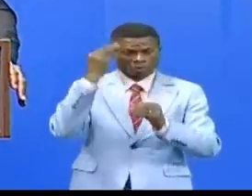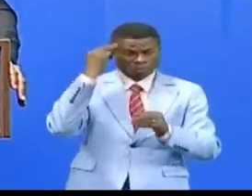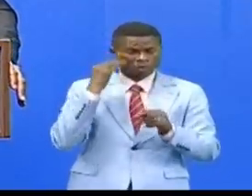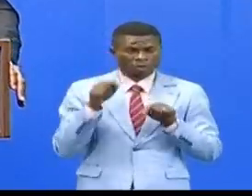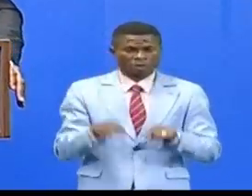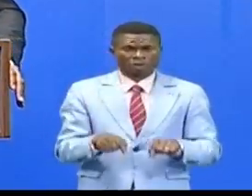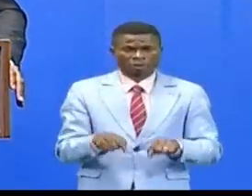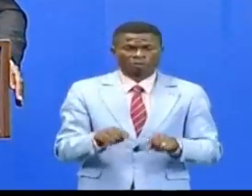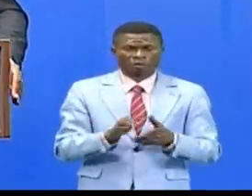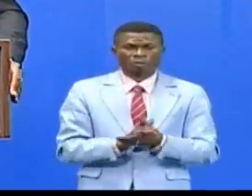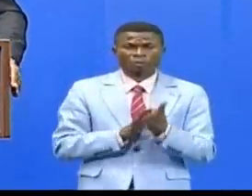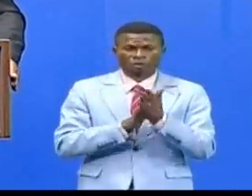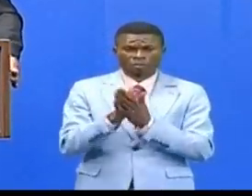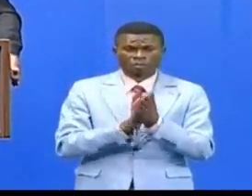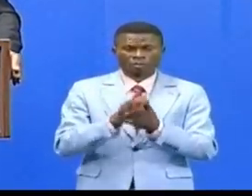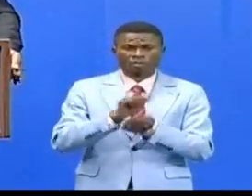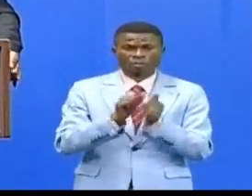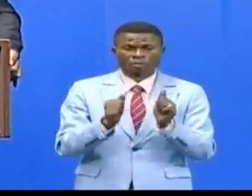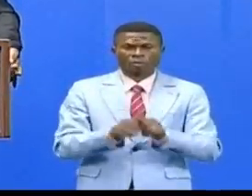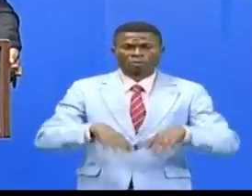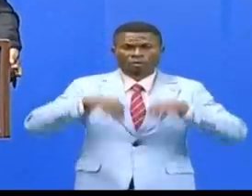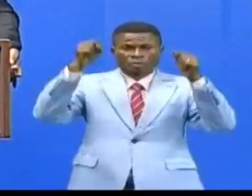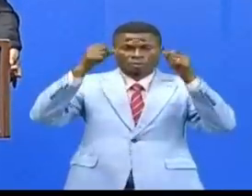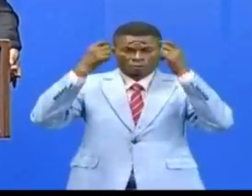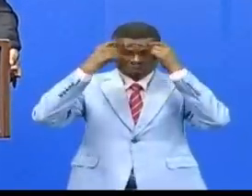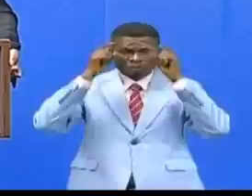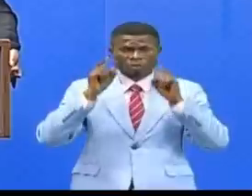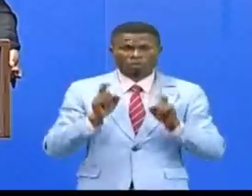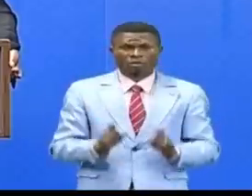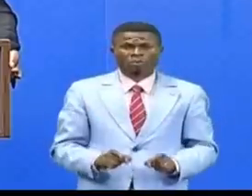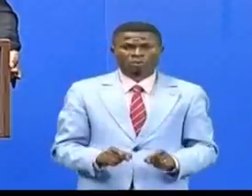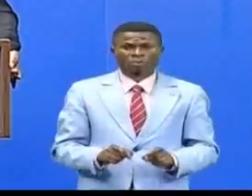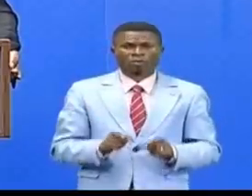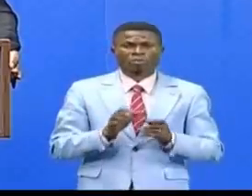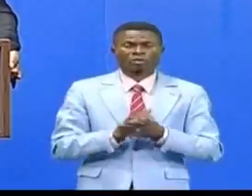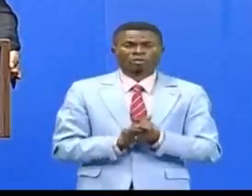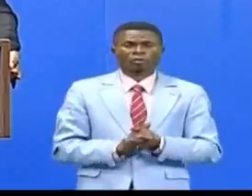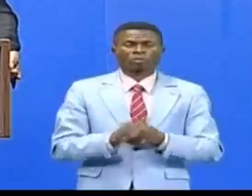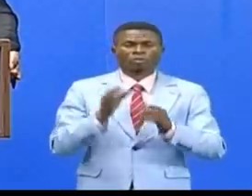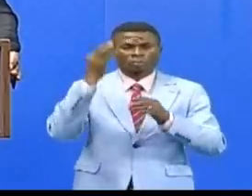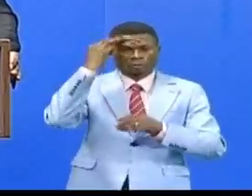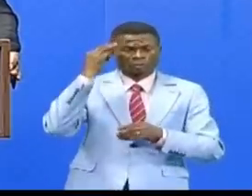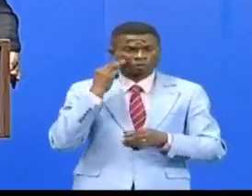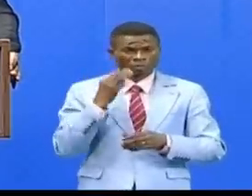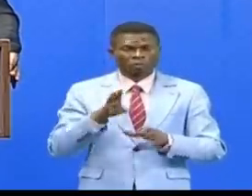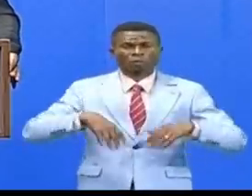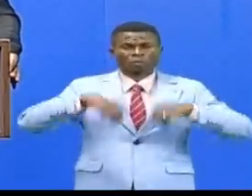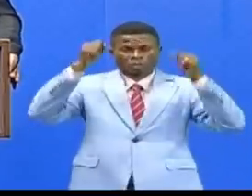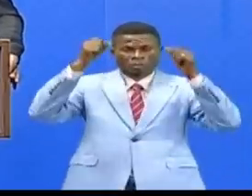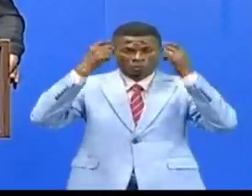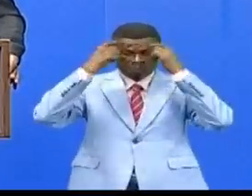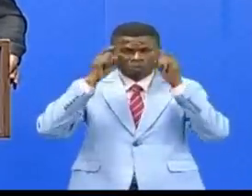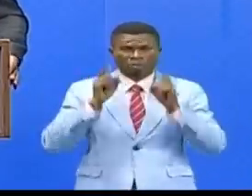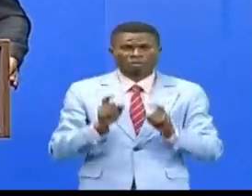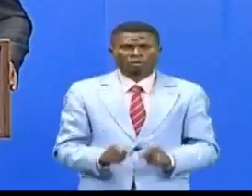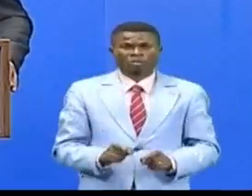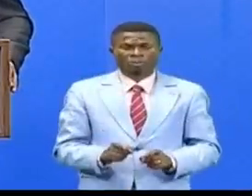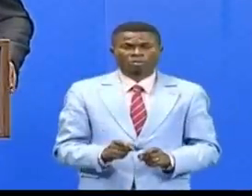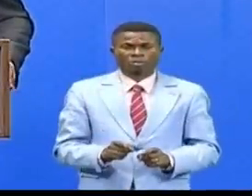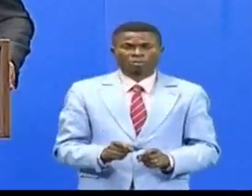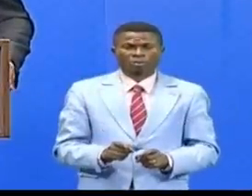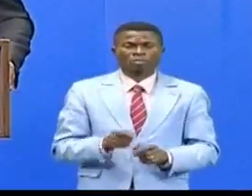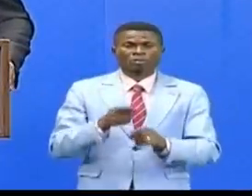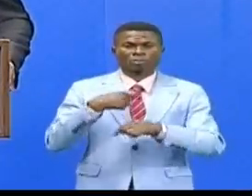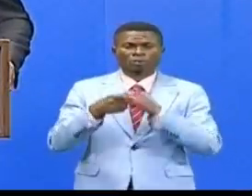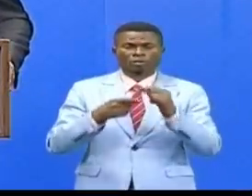jour, relatif à l'approbation d'un relevé des décisions, le Conseil des ministres a adopté le relevé des décisions prises